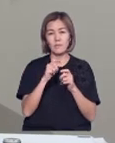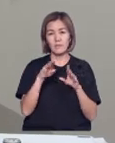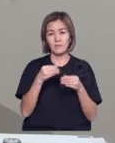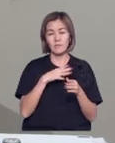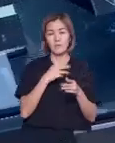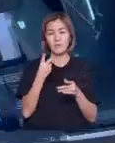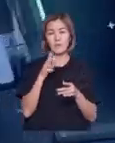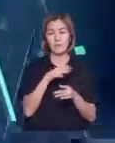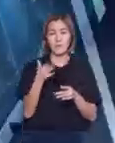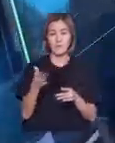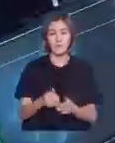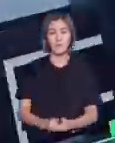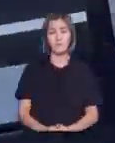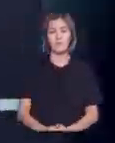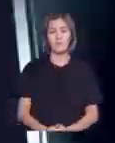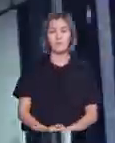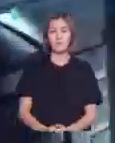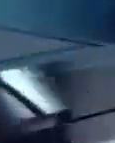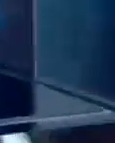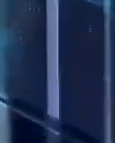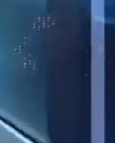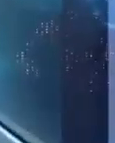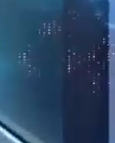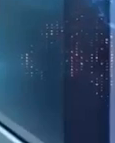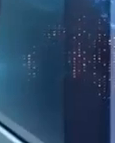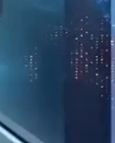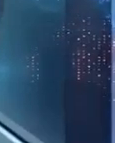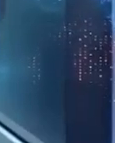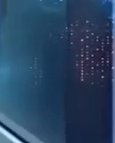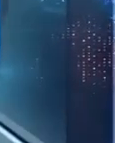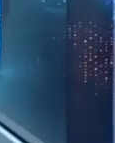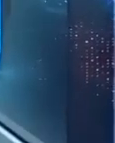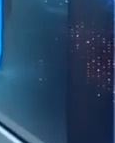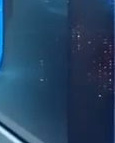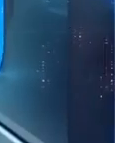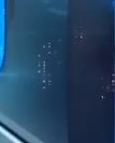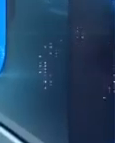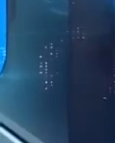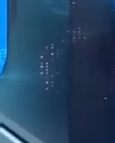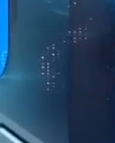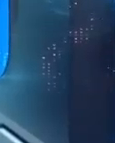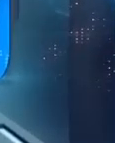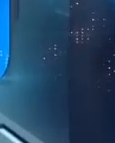подарков сторон. Айслу Жандосова, Мирует Кадырбай, Казакинжи Жомарт, телеканал ЖТСУ, Конаев.